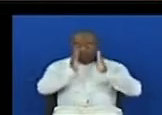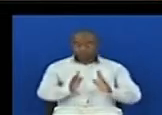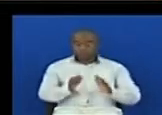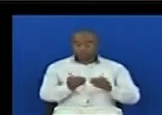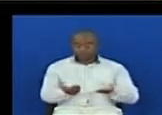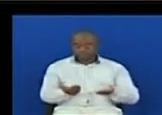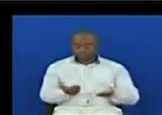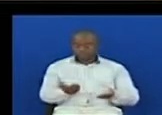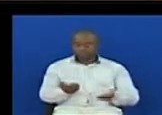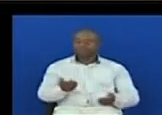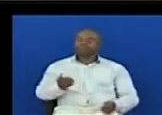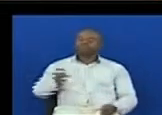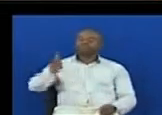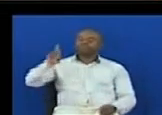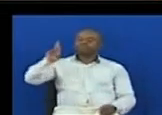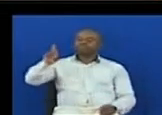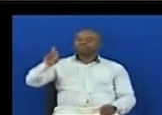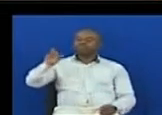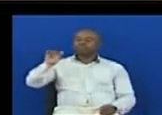Lulida.